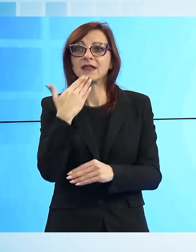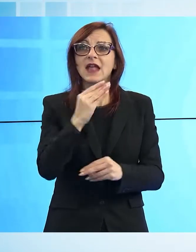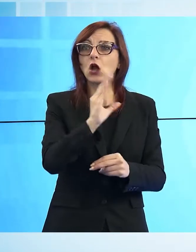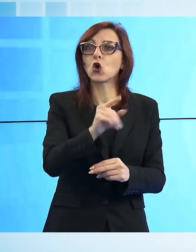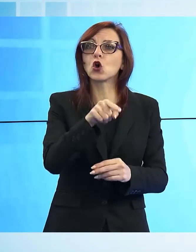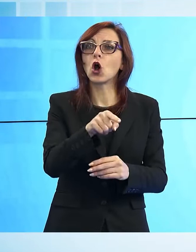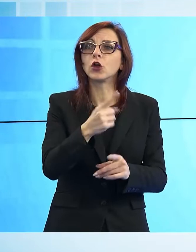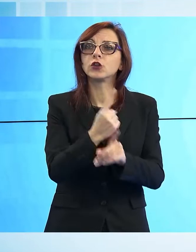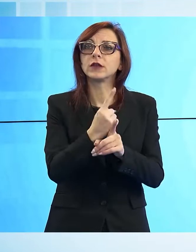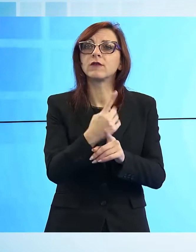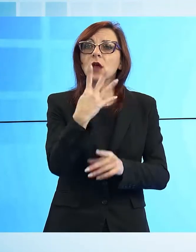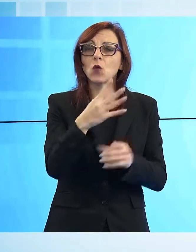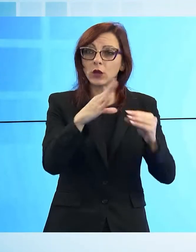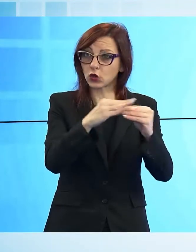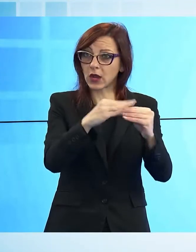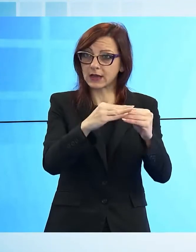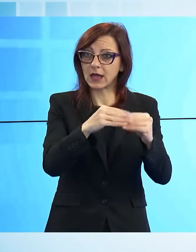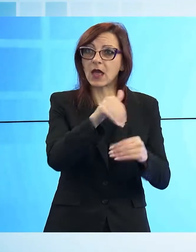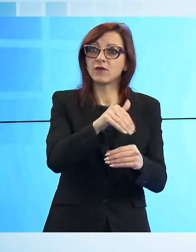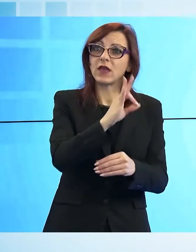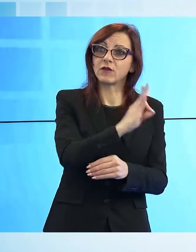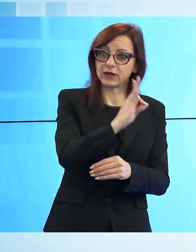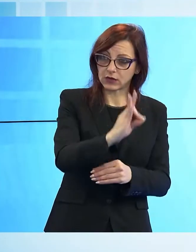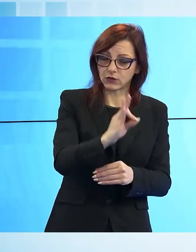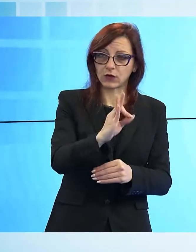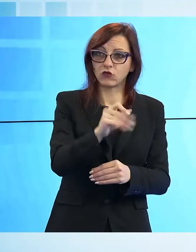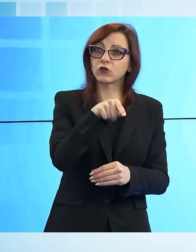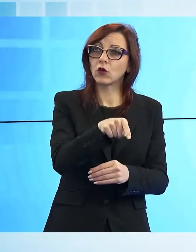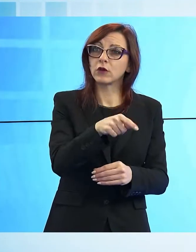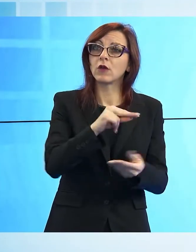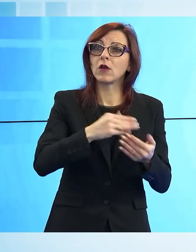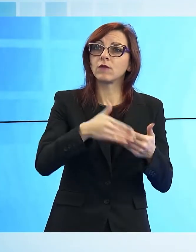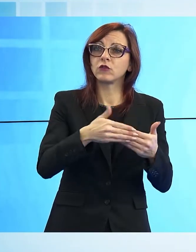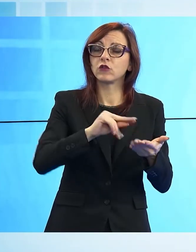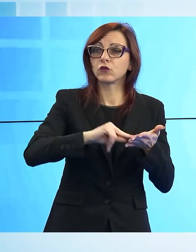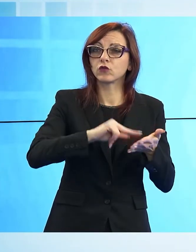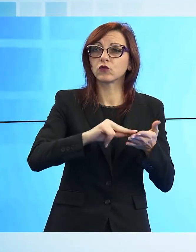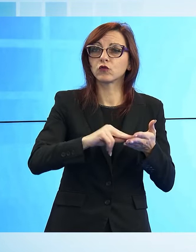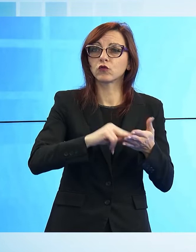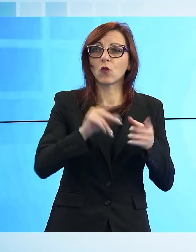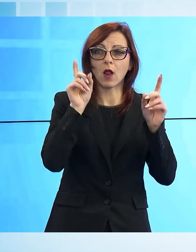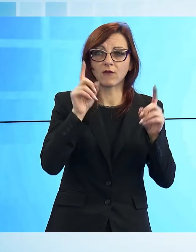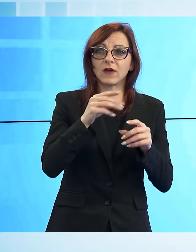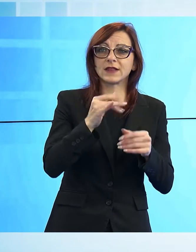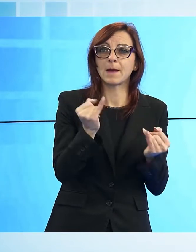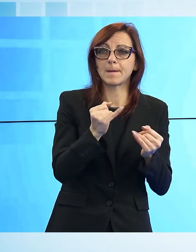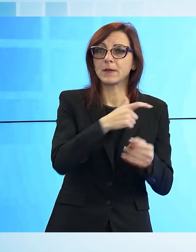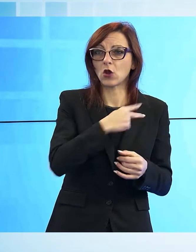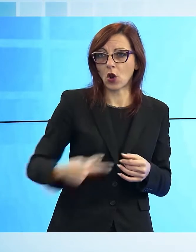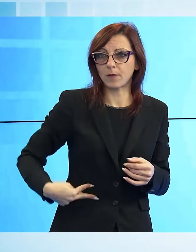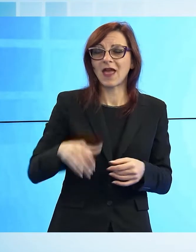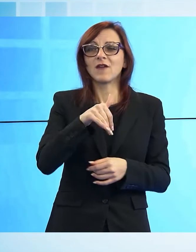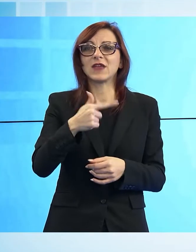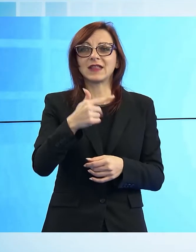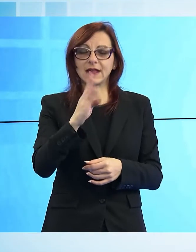sono previsti 4 cantieri: in via Ferdinando Francesconi, dove si trova la scuola d'infanzia Piccolo Principe, in via Teresa Bandettini, in